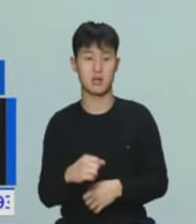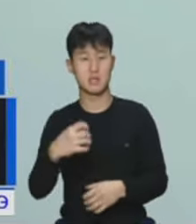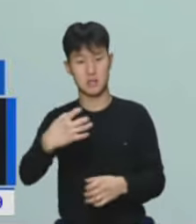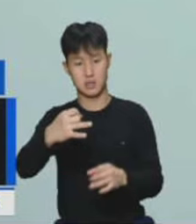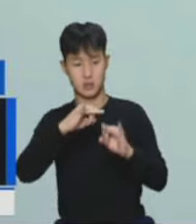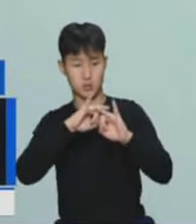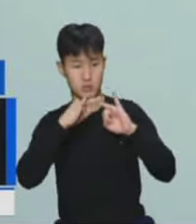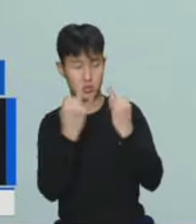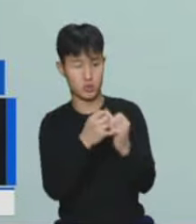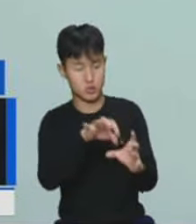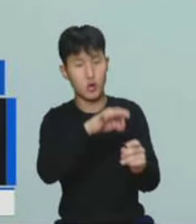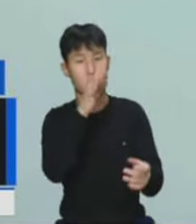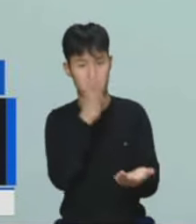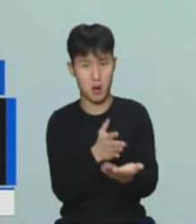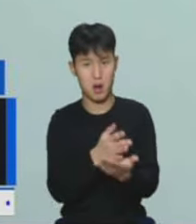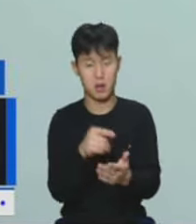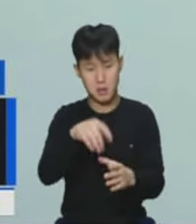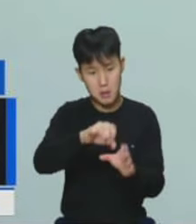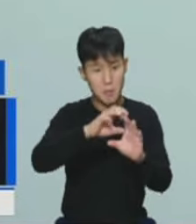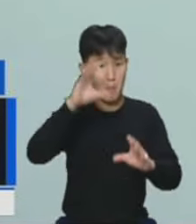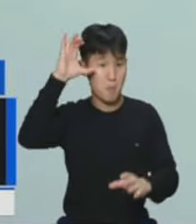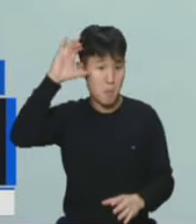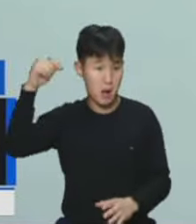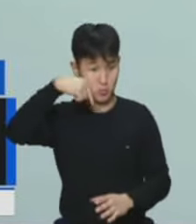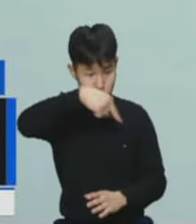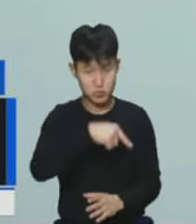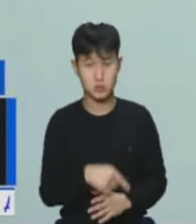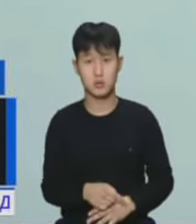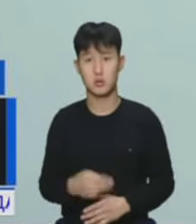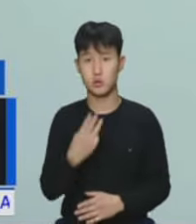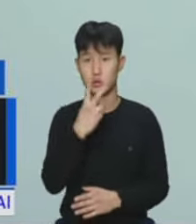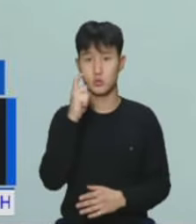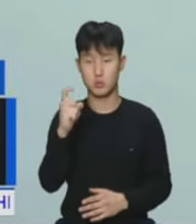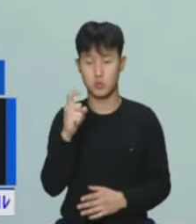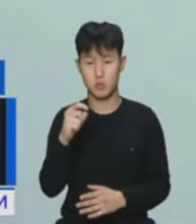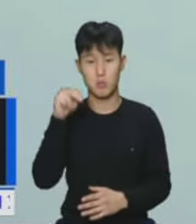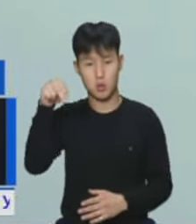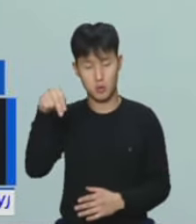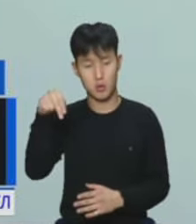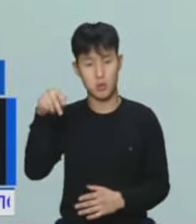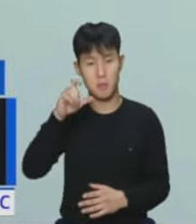А тэгэхээр энэ байгууллага шүүхээс прокуророос